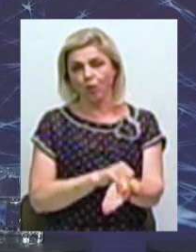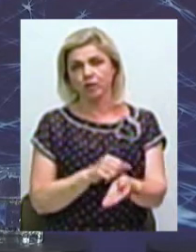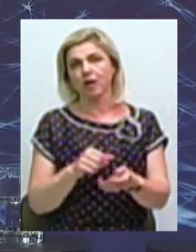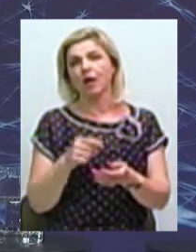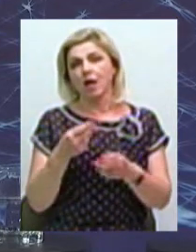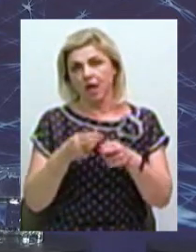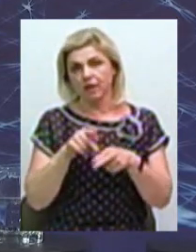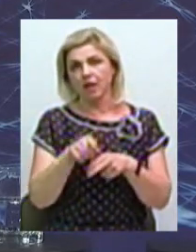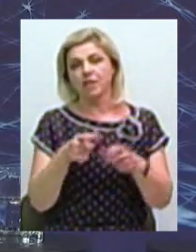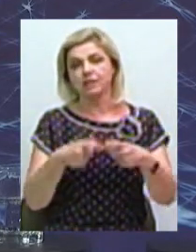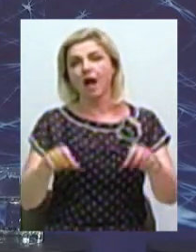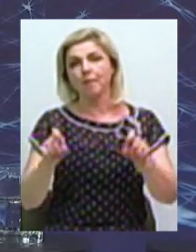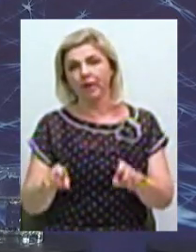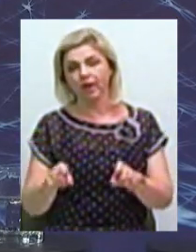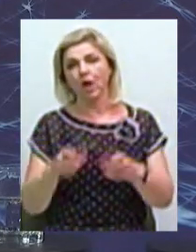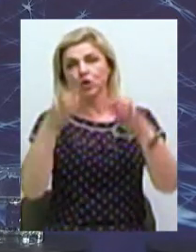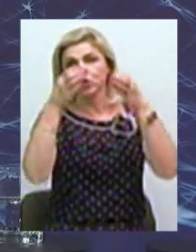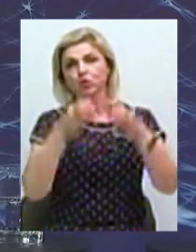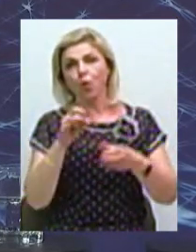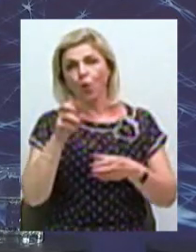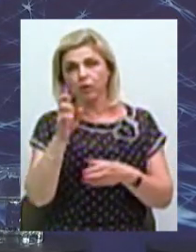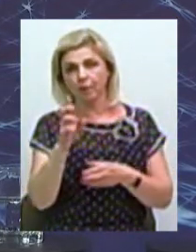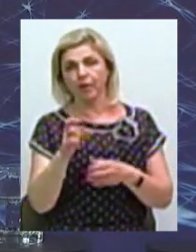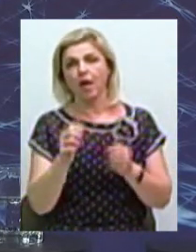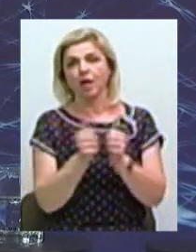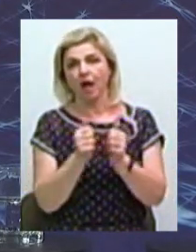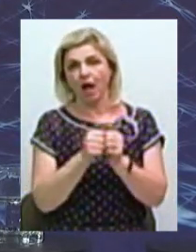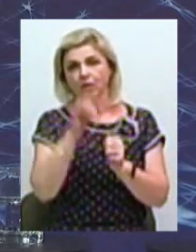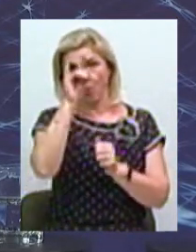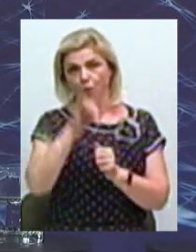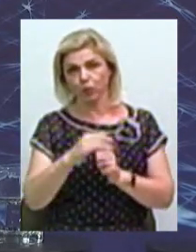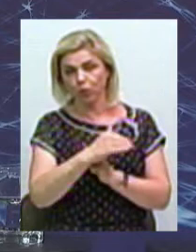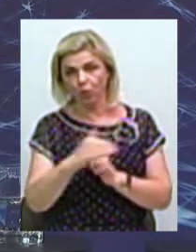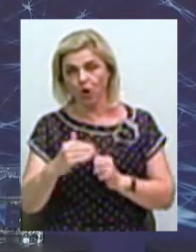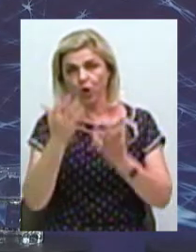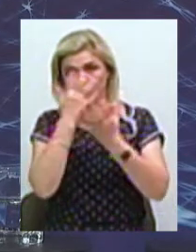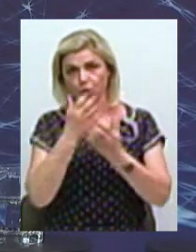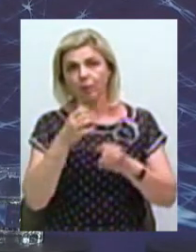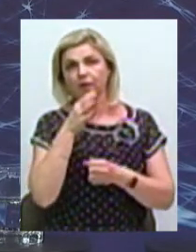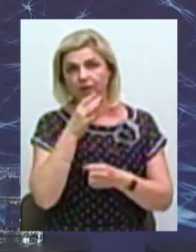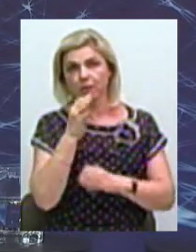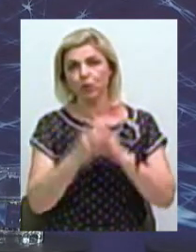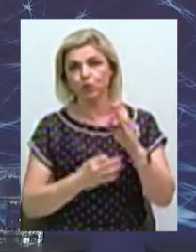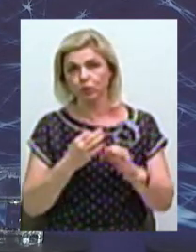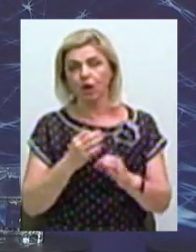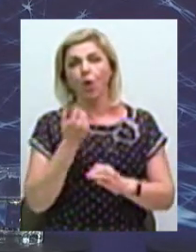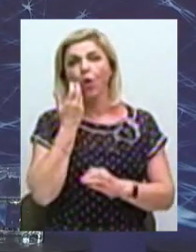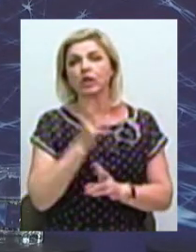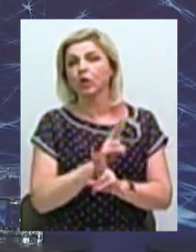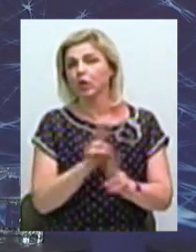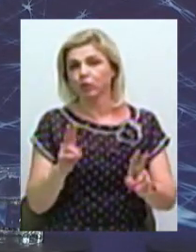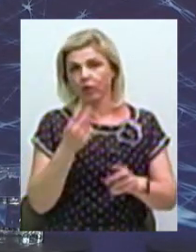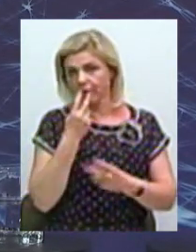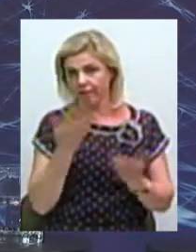же скамейкой, под столбом, еще где-то под подоконником в темное время суток, когда никто не видит, ну, как